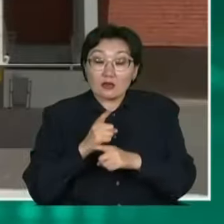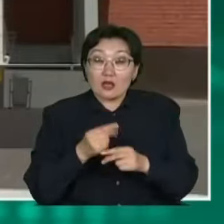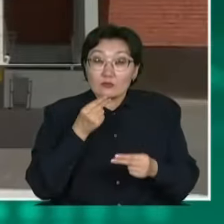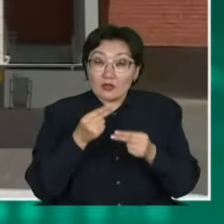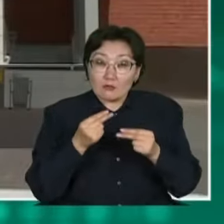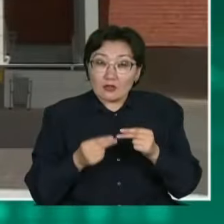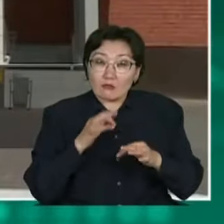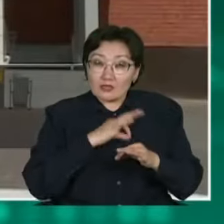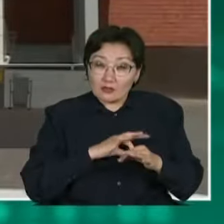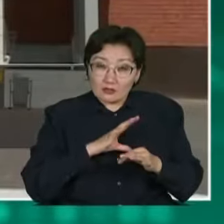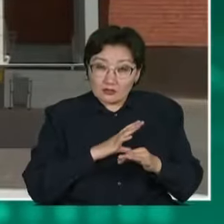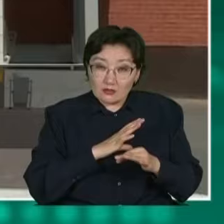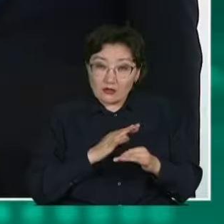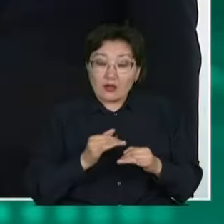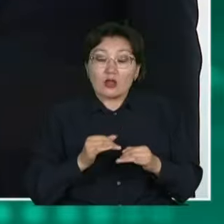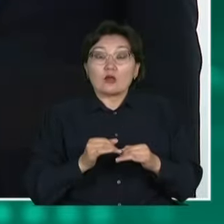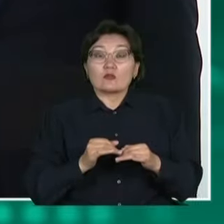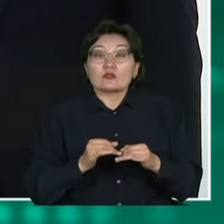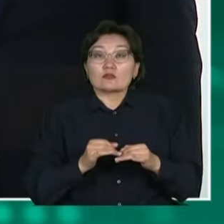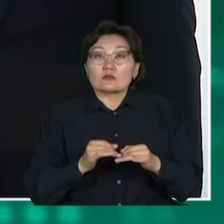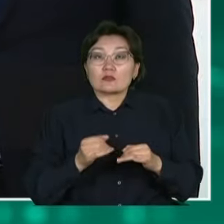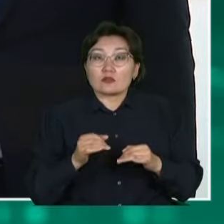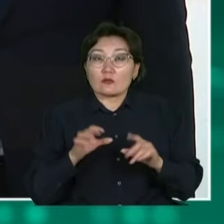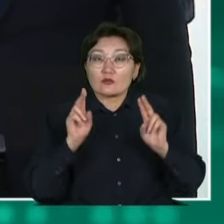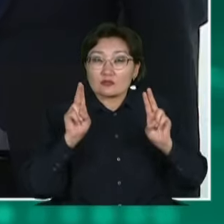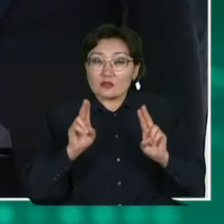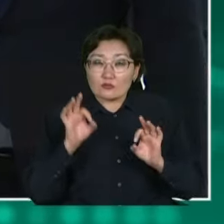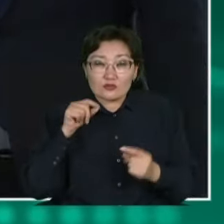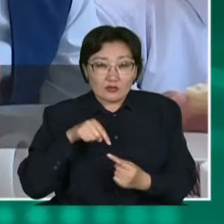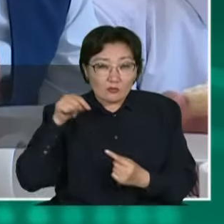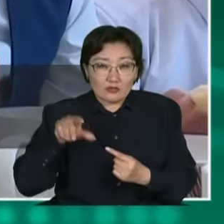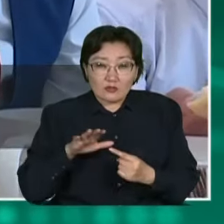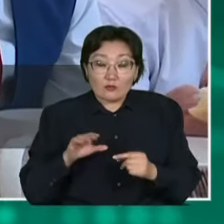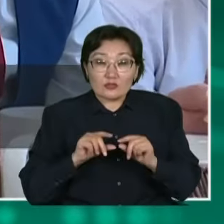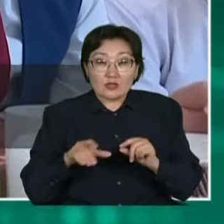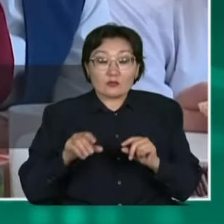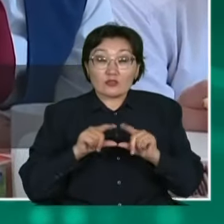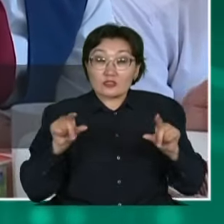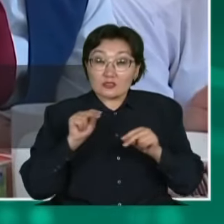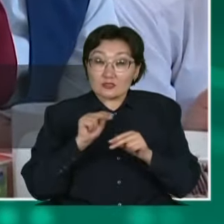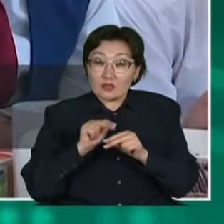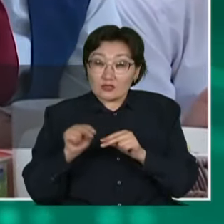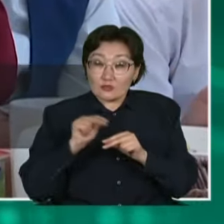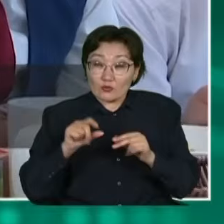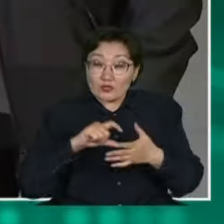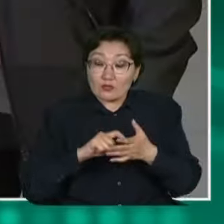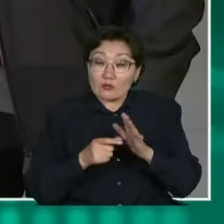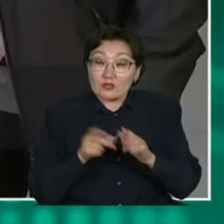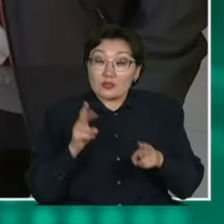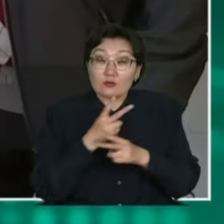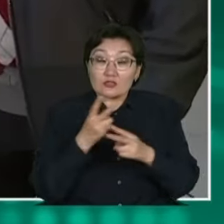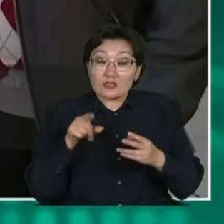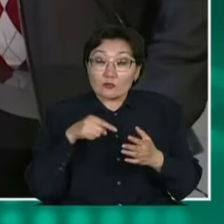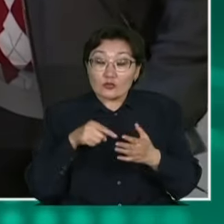тағамдарда пайдаланылыпты. Ал тамақ рационы мүлде нормаға сай болмай шыққан. Білім беру нысандарының асханаларын аралап көрген